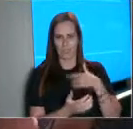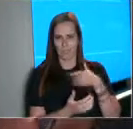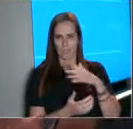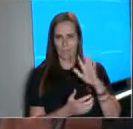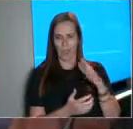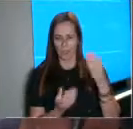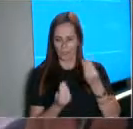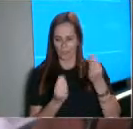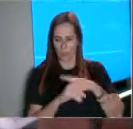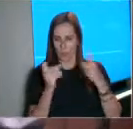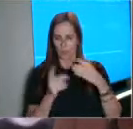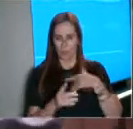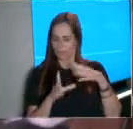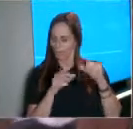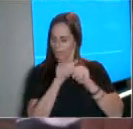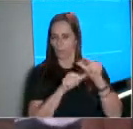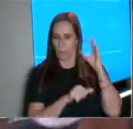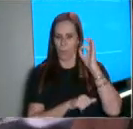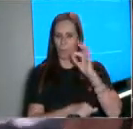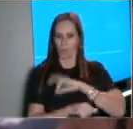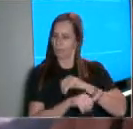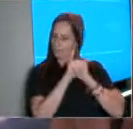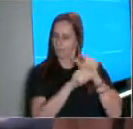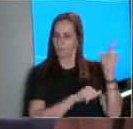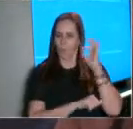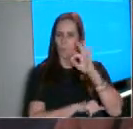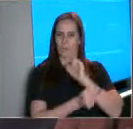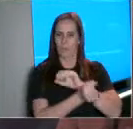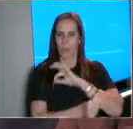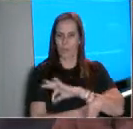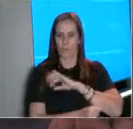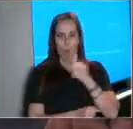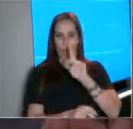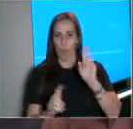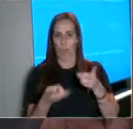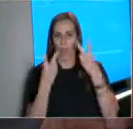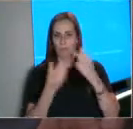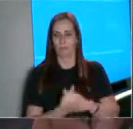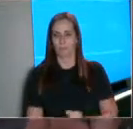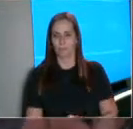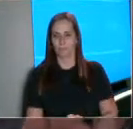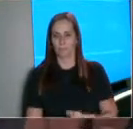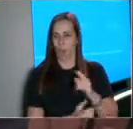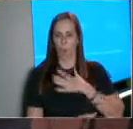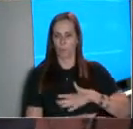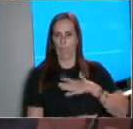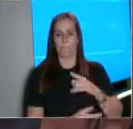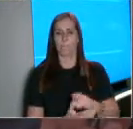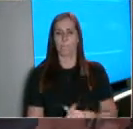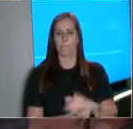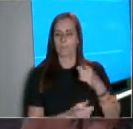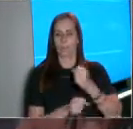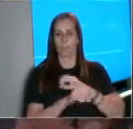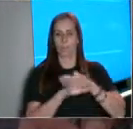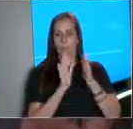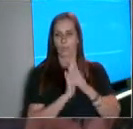שולים בעולם, אבל אני איתה. חזק אותה בכל דרך אפשרית. וואלה, צריך לעשות הכל. לא קל. לא נעים. וואי. צריך לעשות הכל,